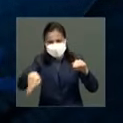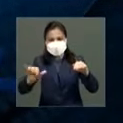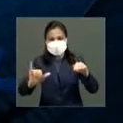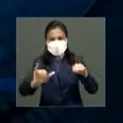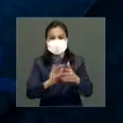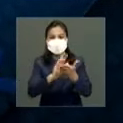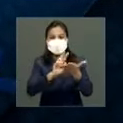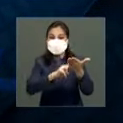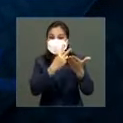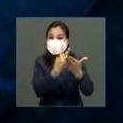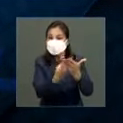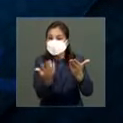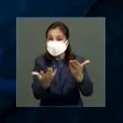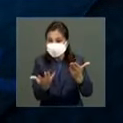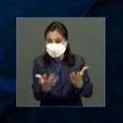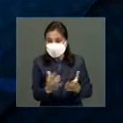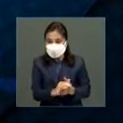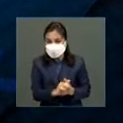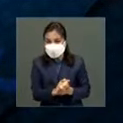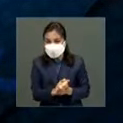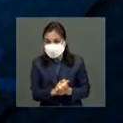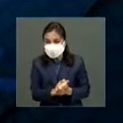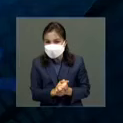ำนวนของ